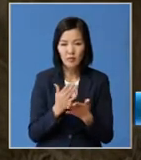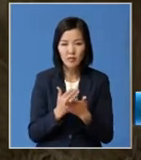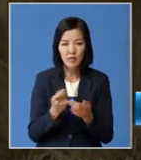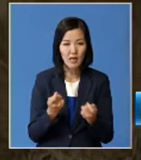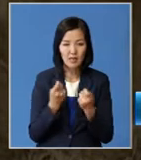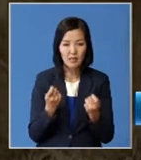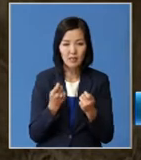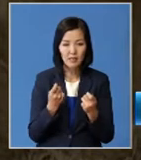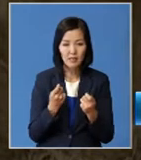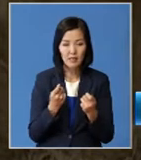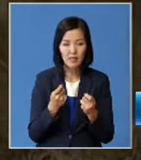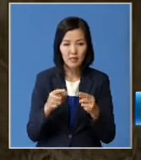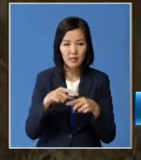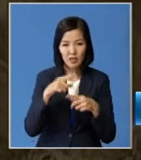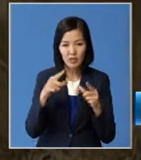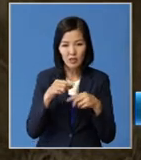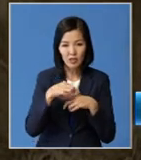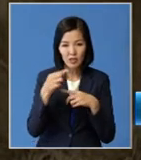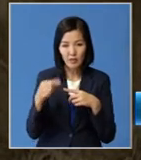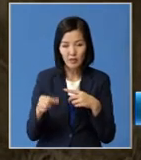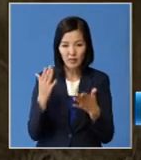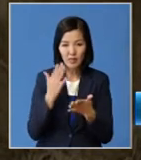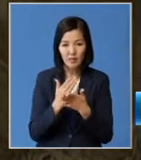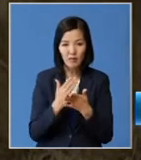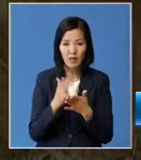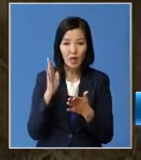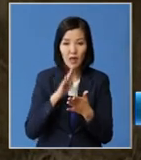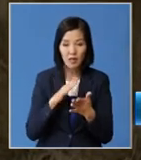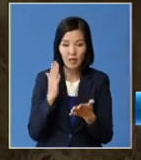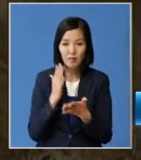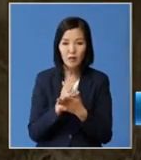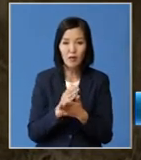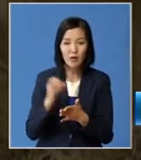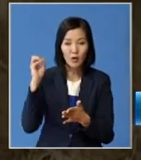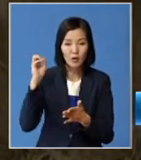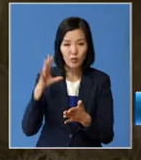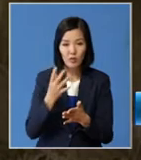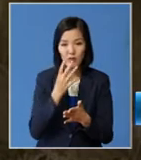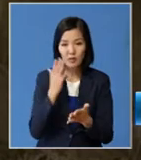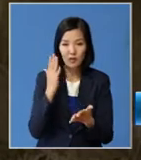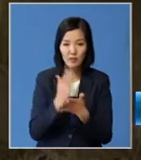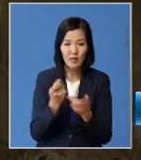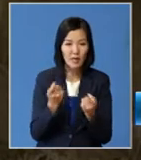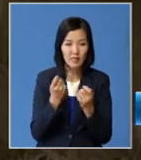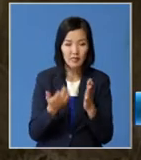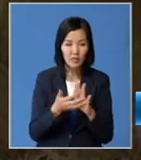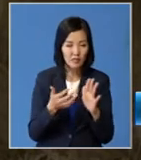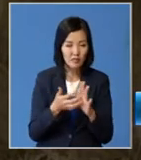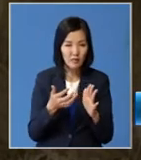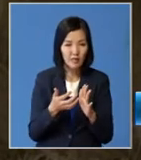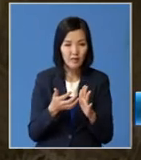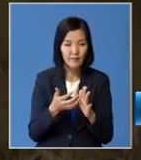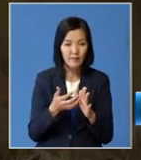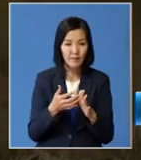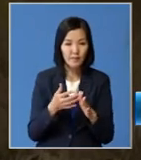семенгі жапырақтарында. Жалпы жамбыда көп болмайды, ылғал көп, күннің ыстығы бар, жалпы кішкене ғана жетіспейді.